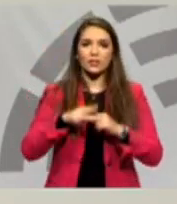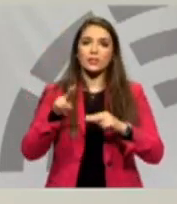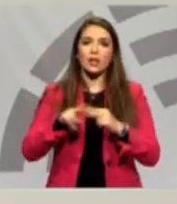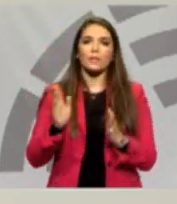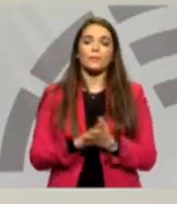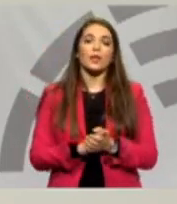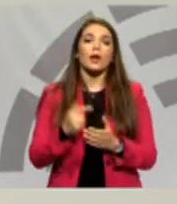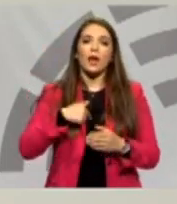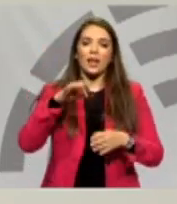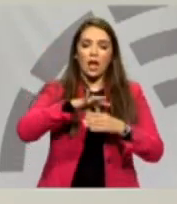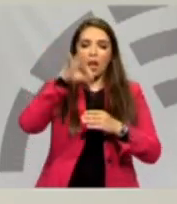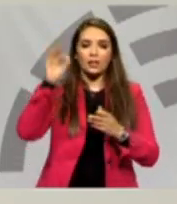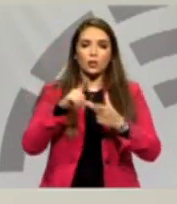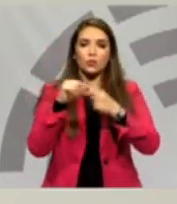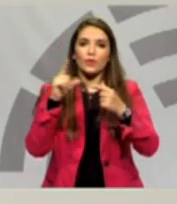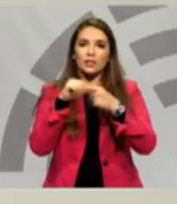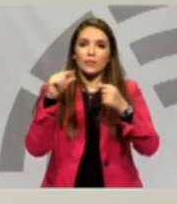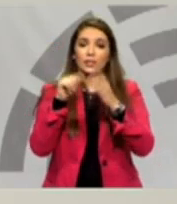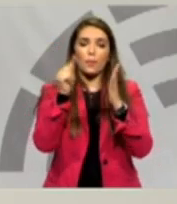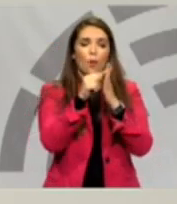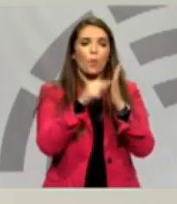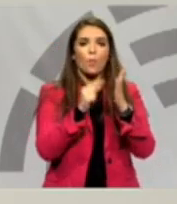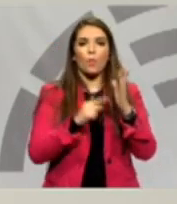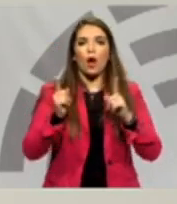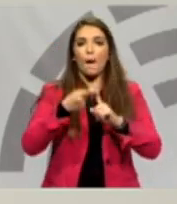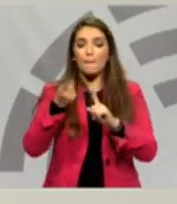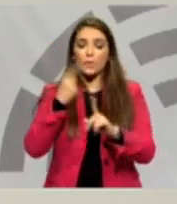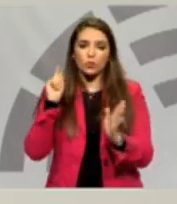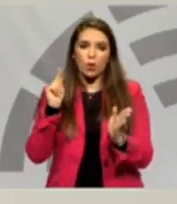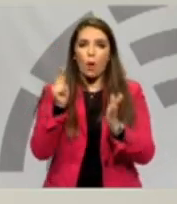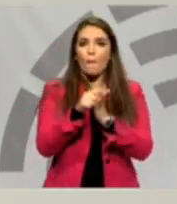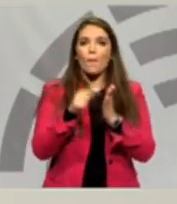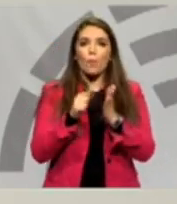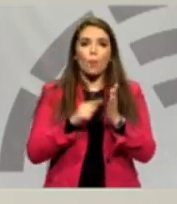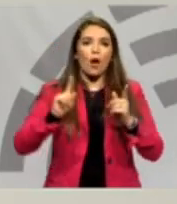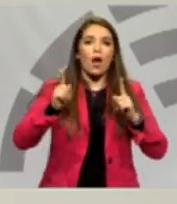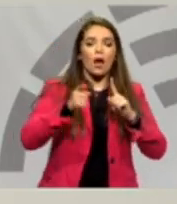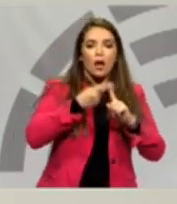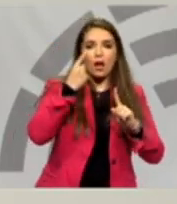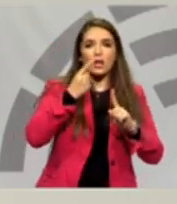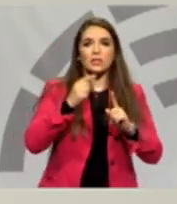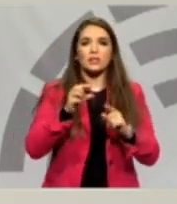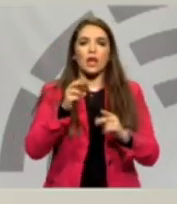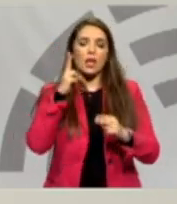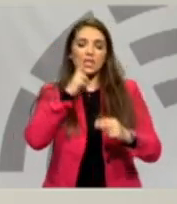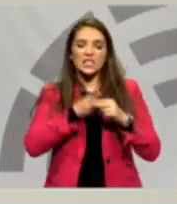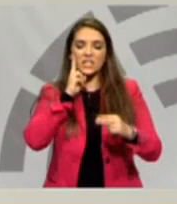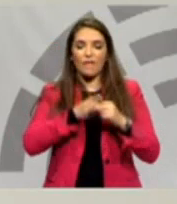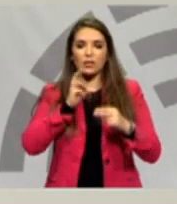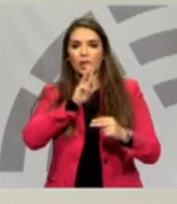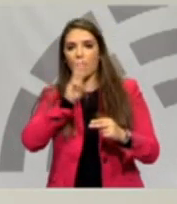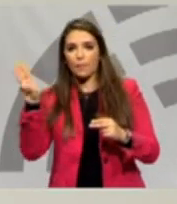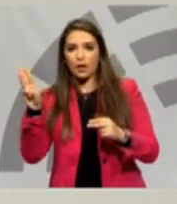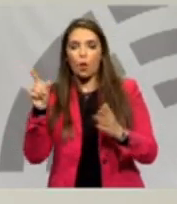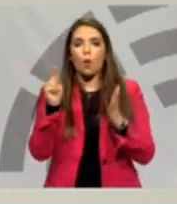اخترت التطرق لبعض النقاط ذات اولويه محليه ووطنيه باعتبارك ومساهم